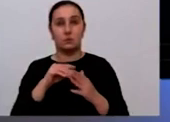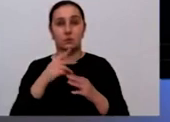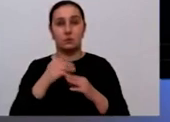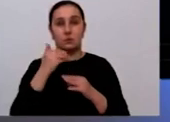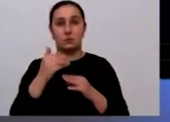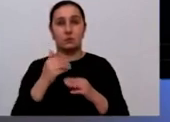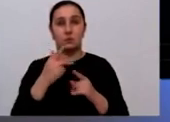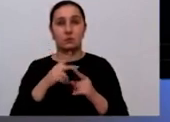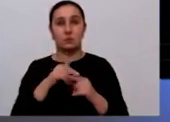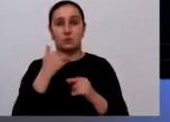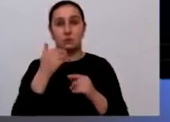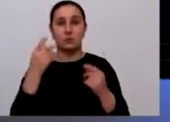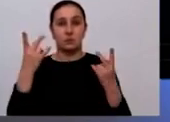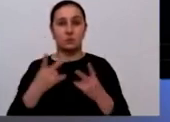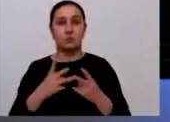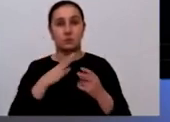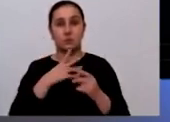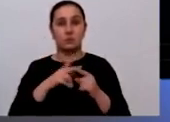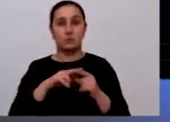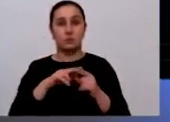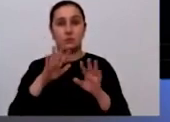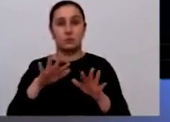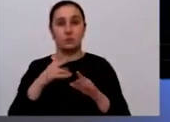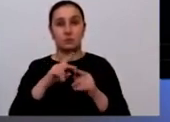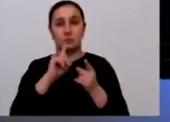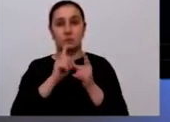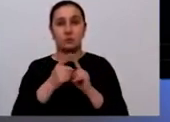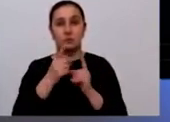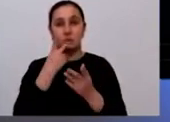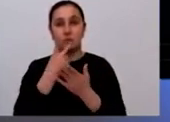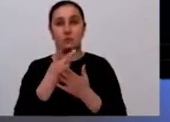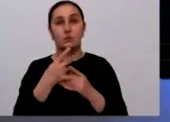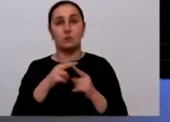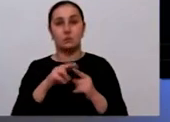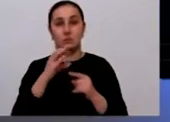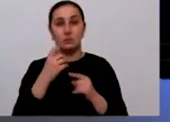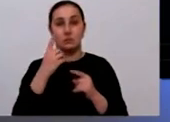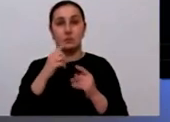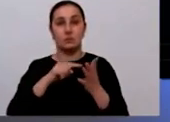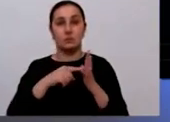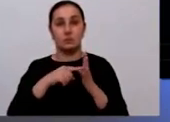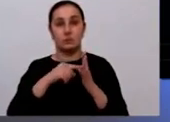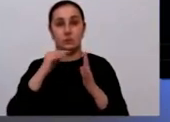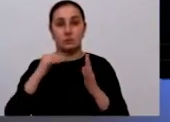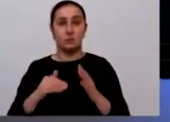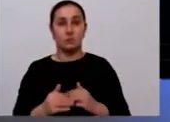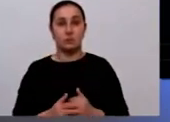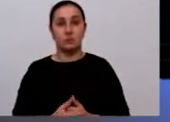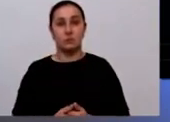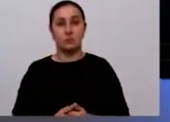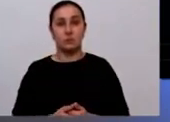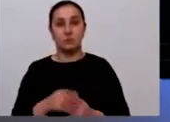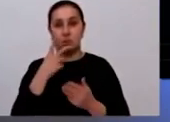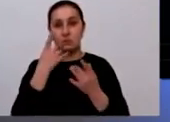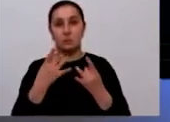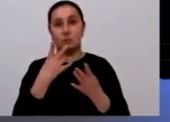ketidan uning kerakli bo'lgan qismiga o'zgartirib bormoqdaman. Yana bitta nuqta tushiramiz.